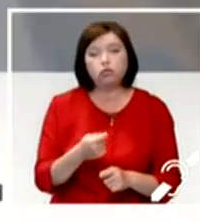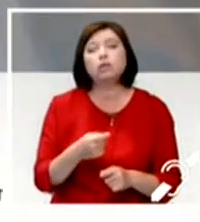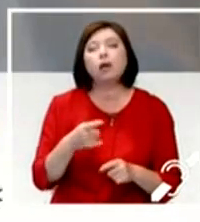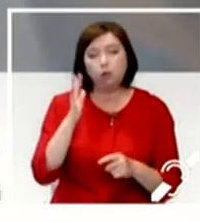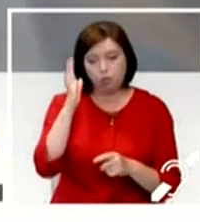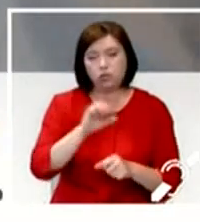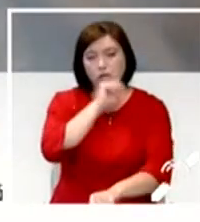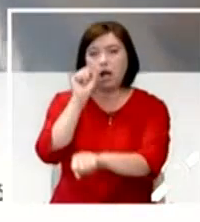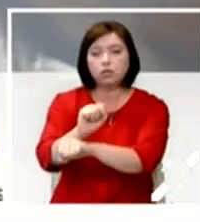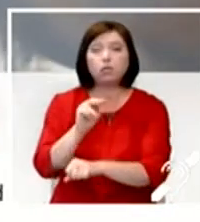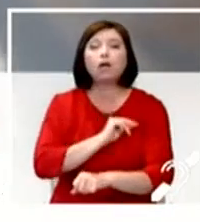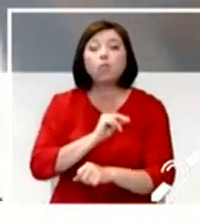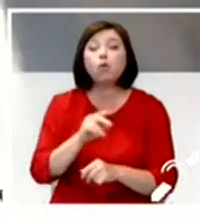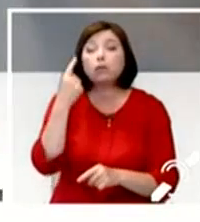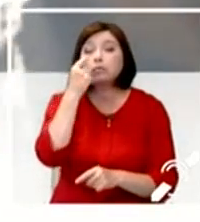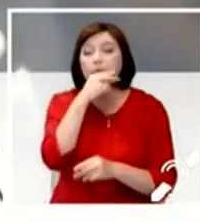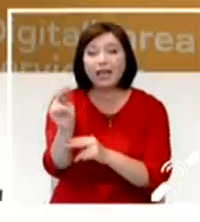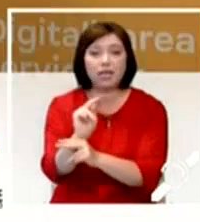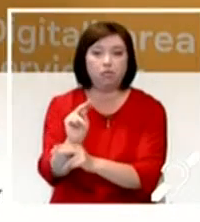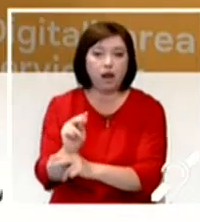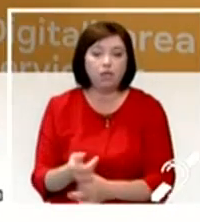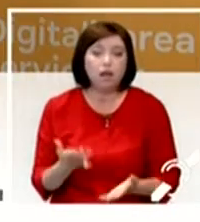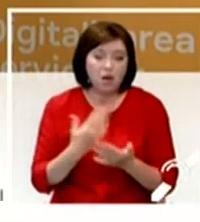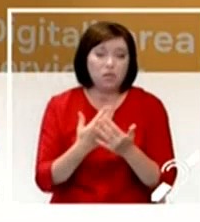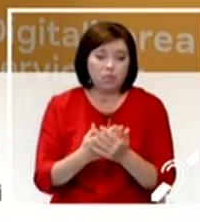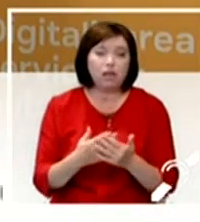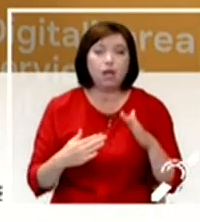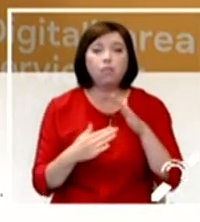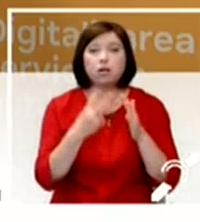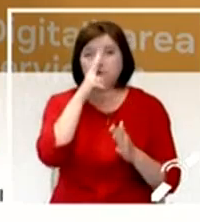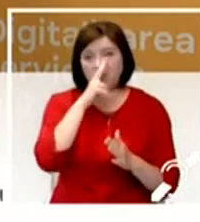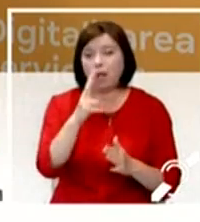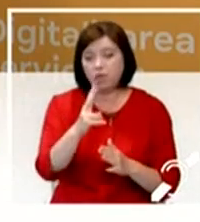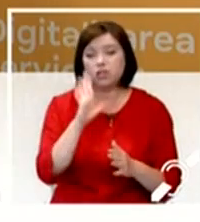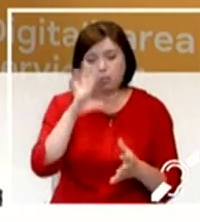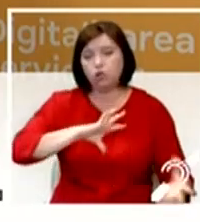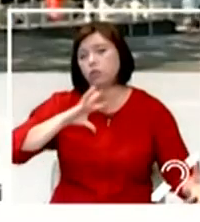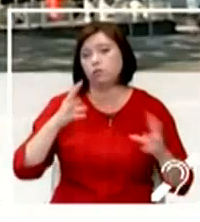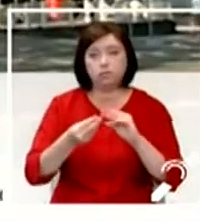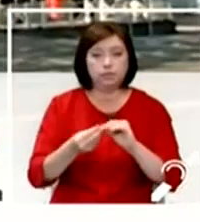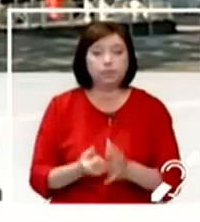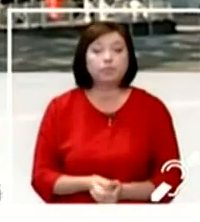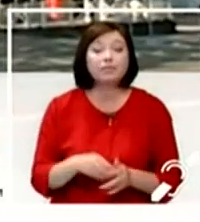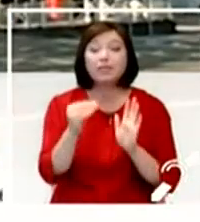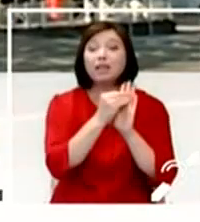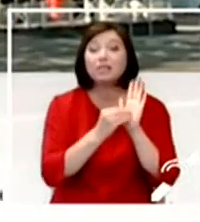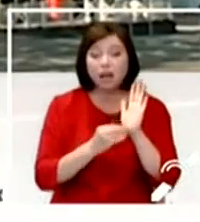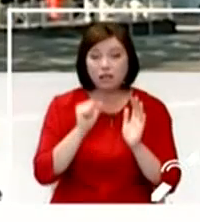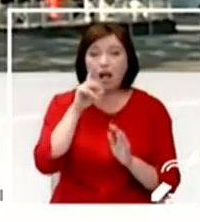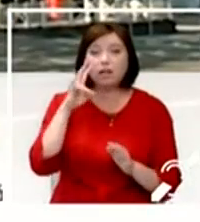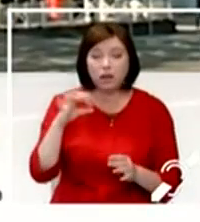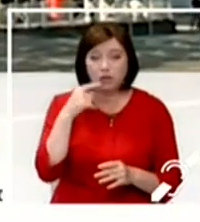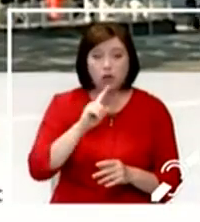se va asista activitatea până la remedierea acestor. Cred că maxim două luni ar trebui să avem deja o analiză mai clară. Datele ANRE arată că